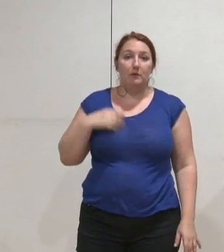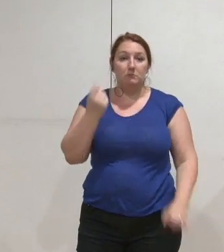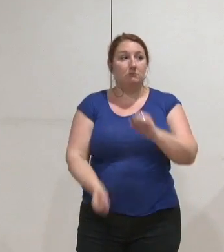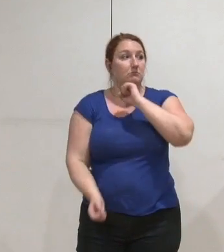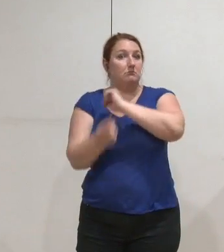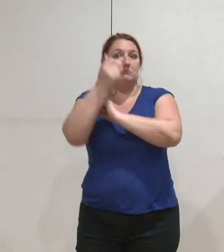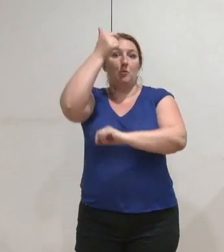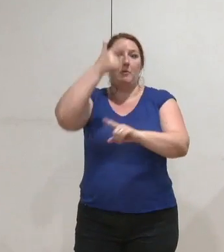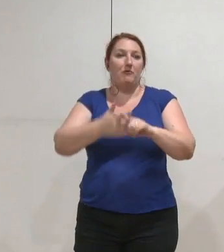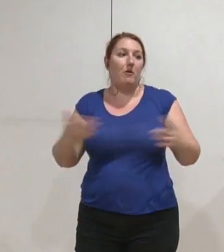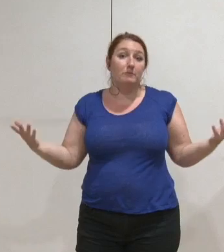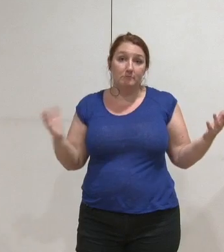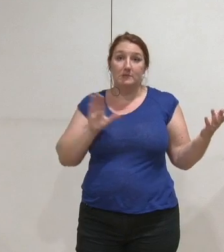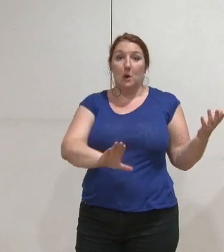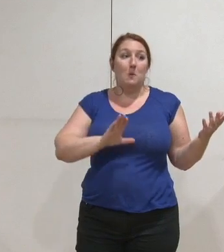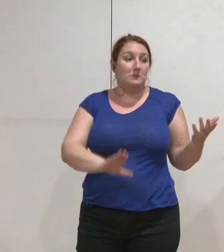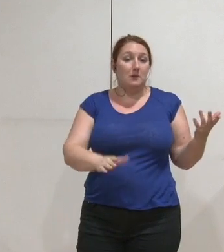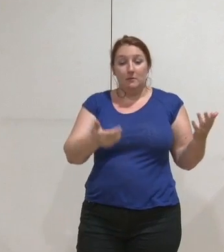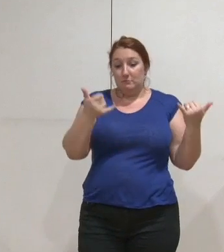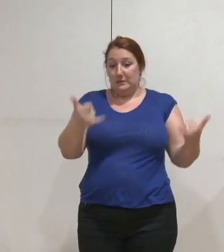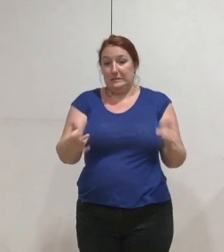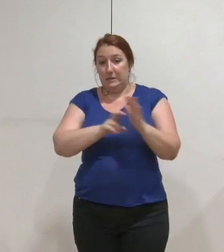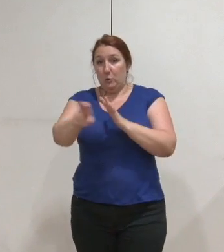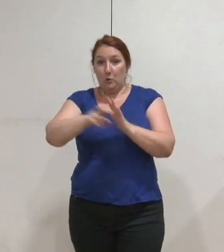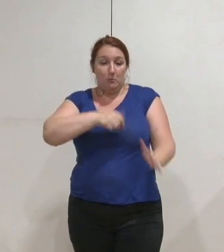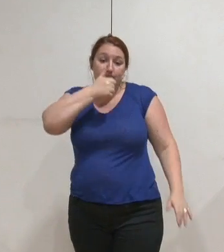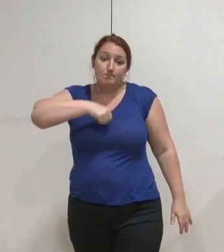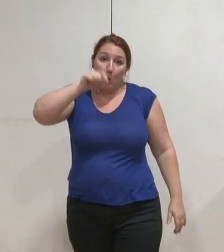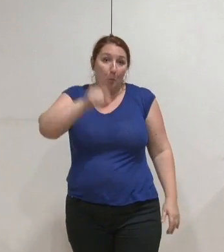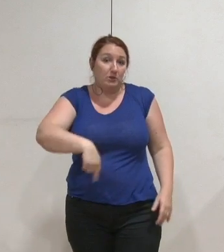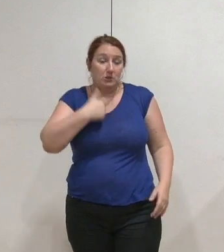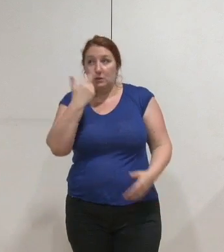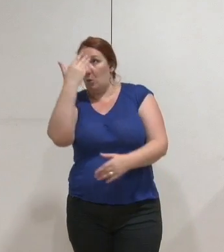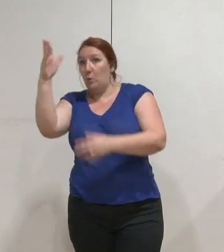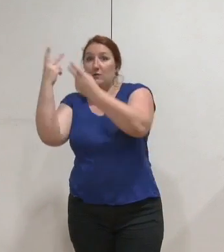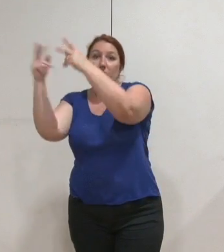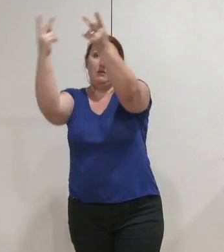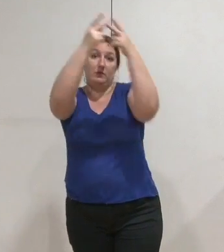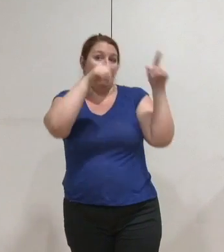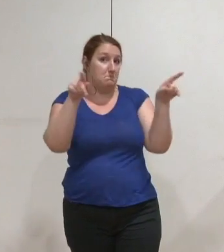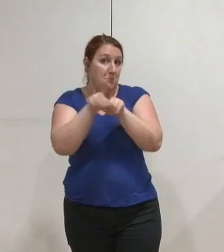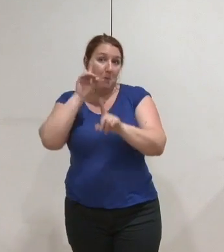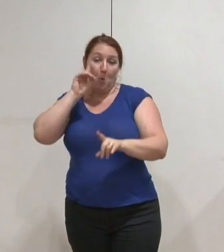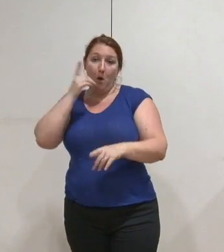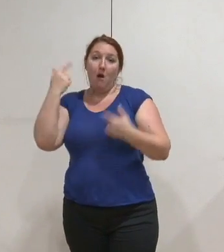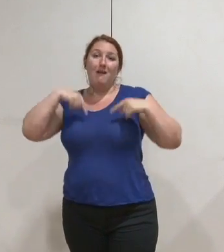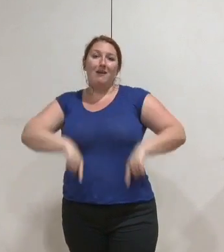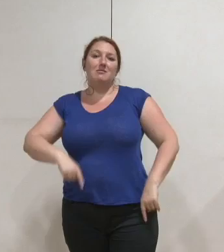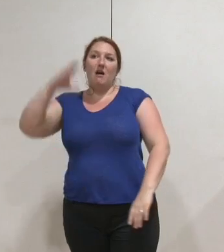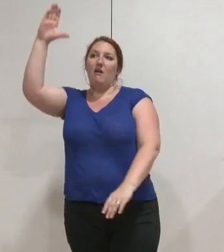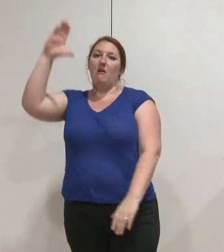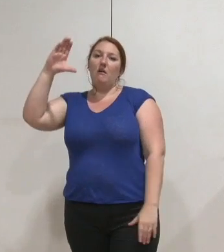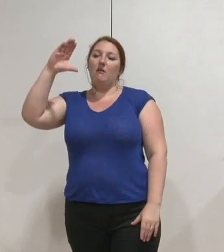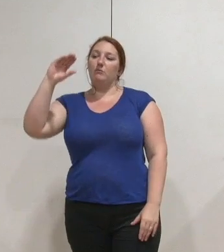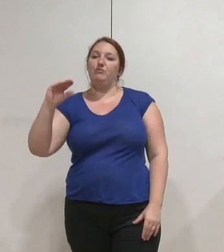collectivité c'est ainsi c'est ainsi à Grenoble et c'est ainsi dans beaucoup de villes où qui sont toutes touchées par la baisse des dotations